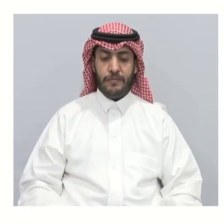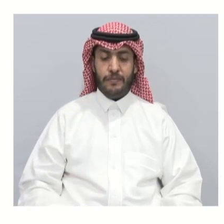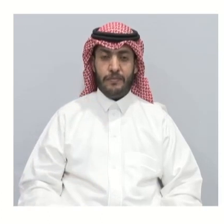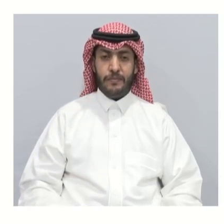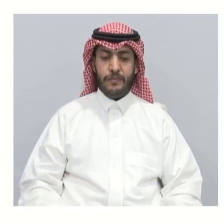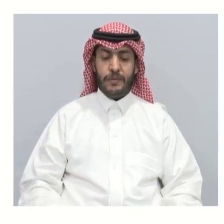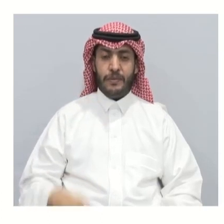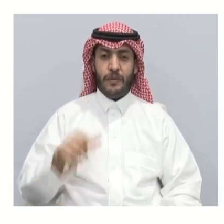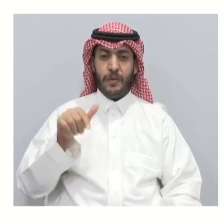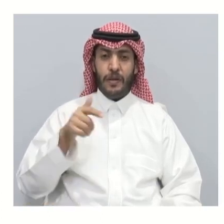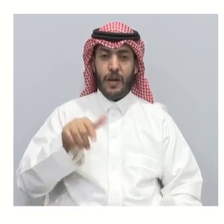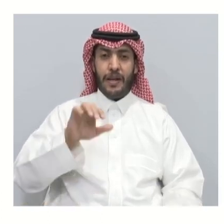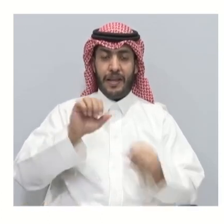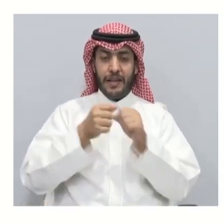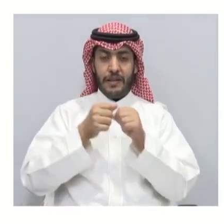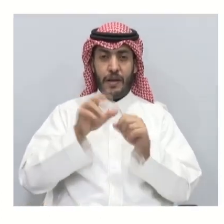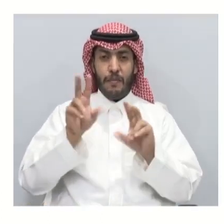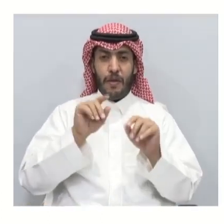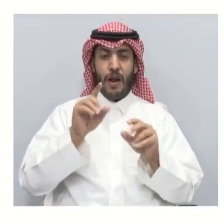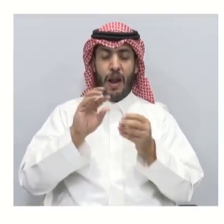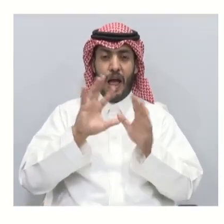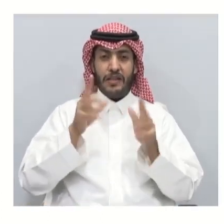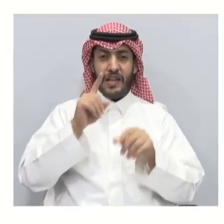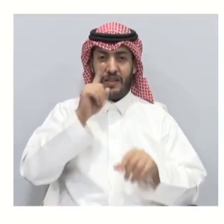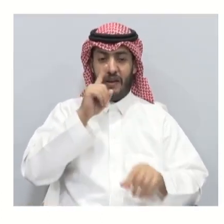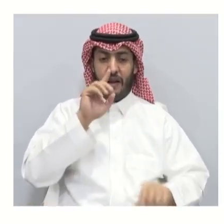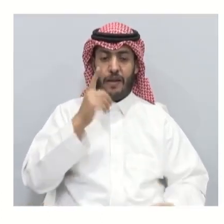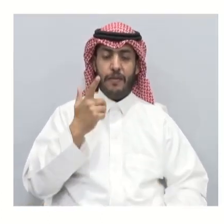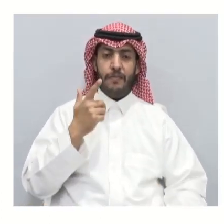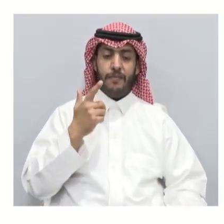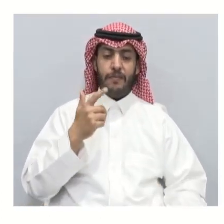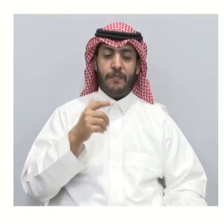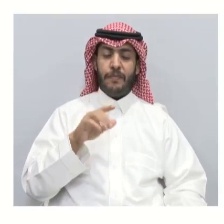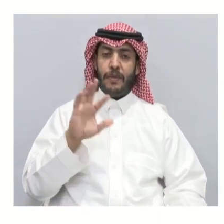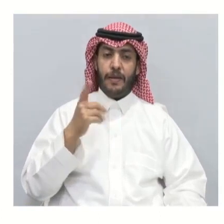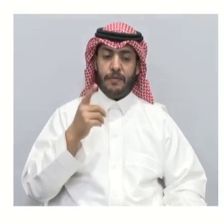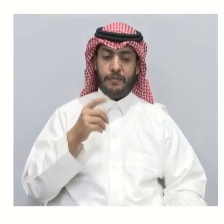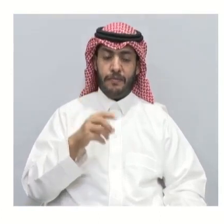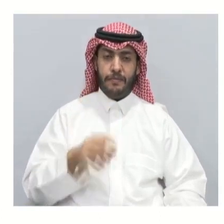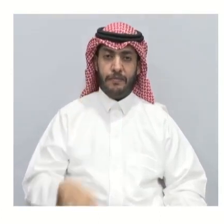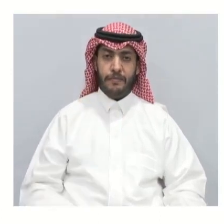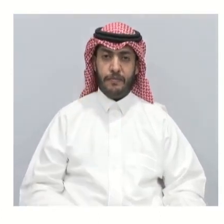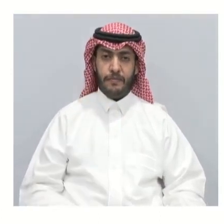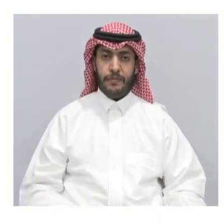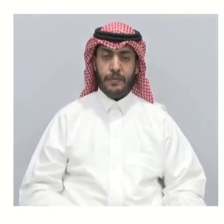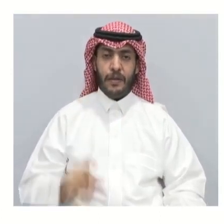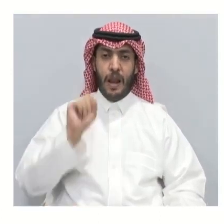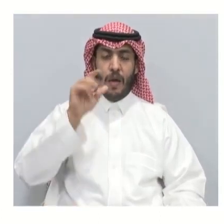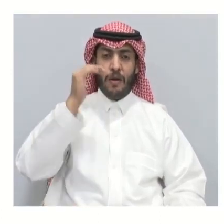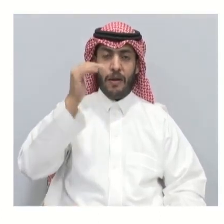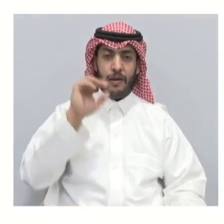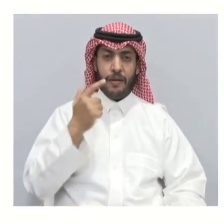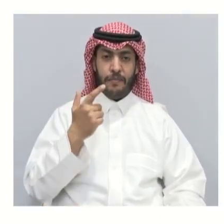اذا نستطيع ان نقول ان الكسر الذي يمثل عدد الاشياء الصفراء هو كم يا ابطال نكتب في الجزء